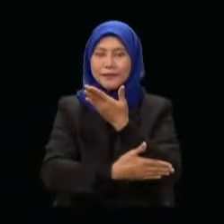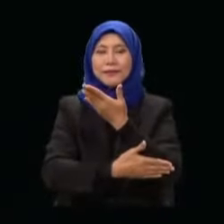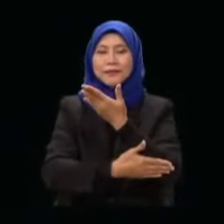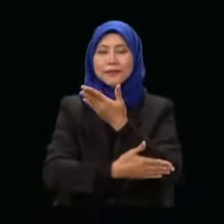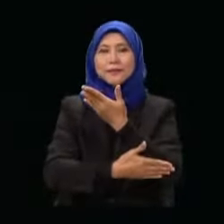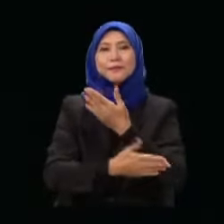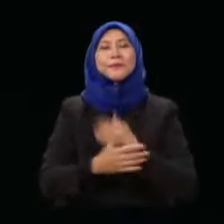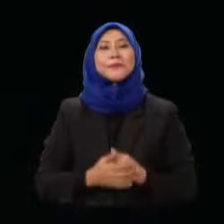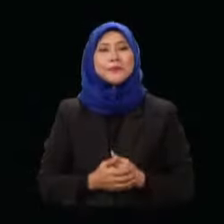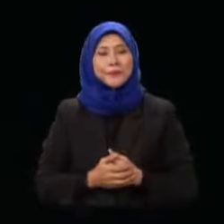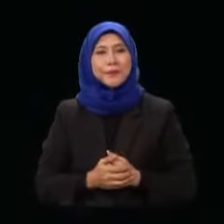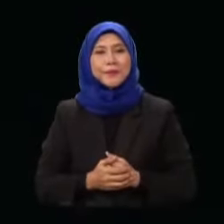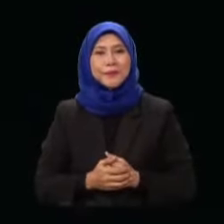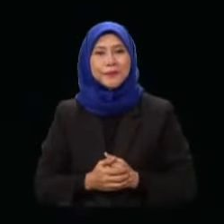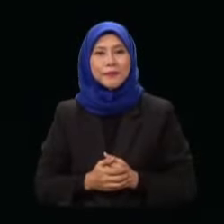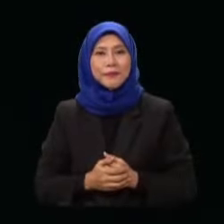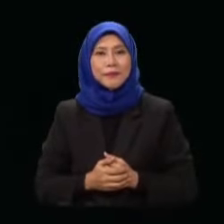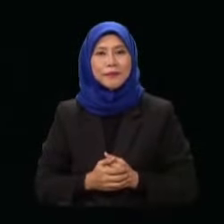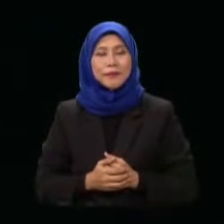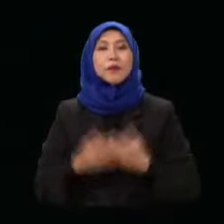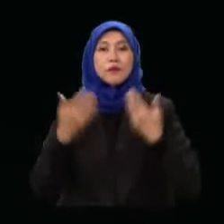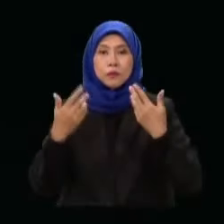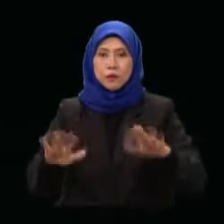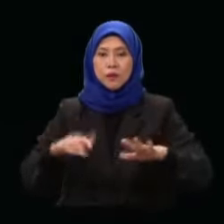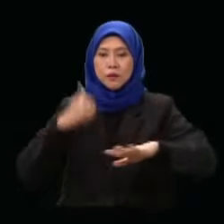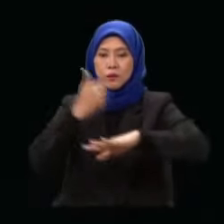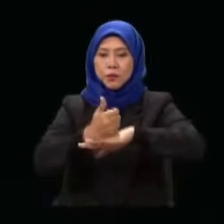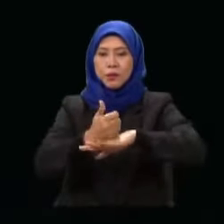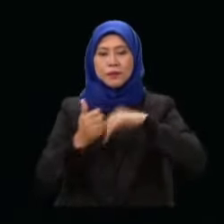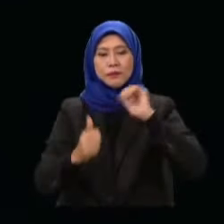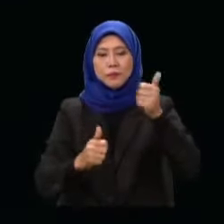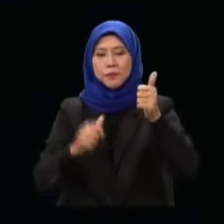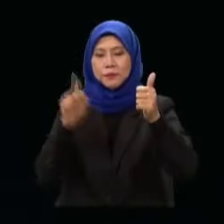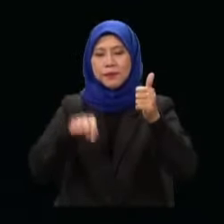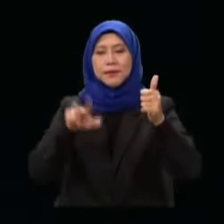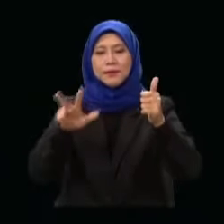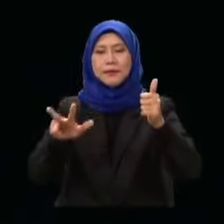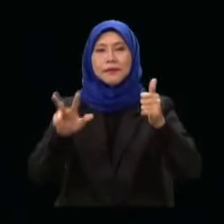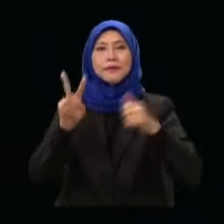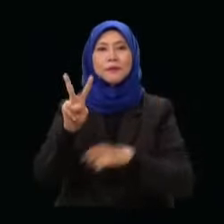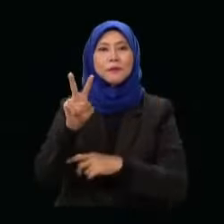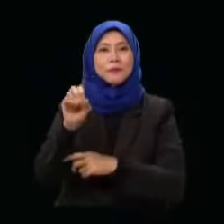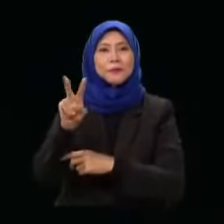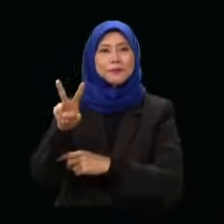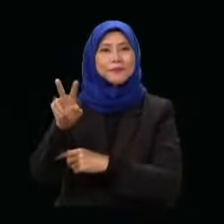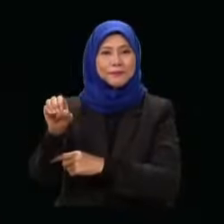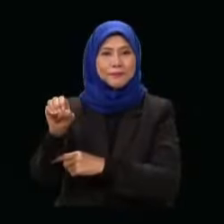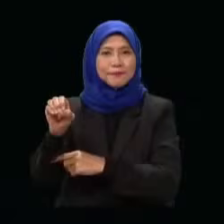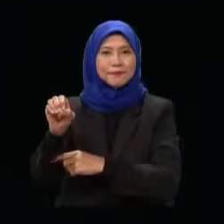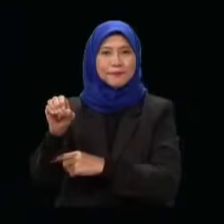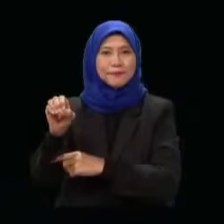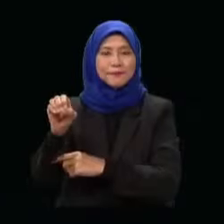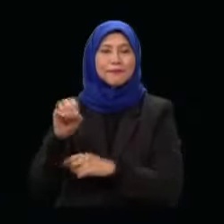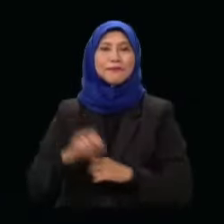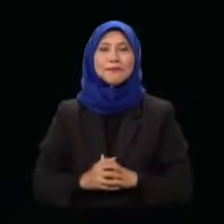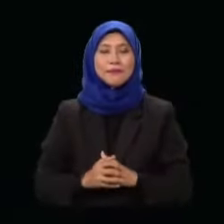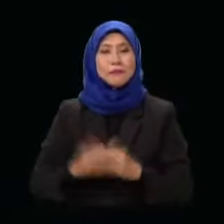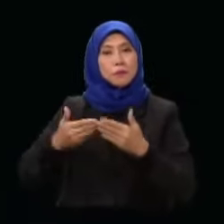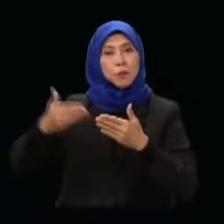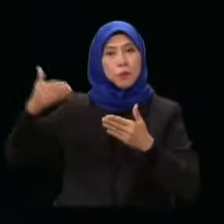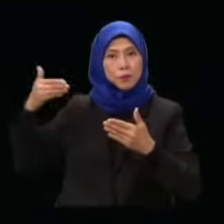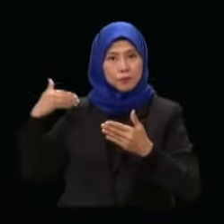Mat Hai yg telah pun diwujudkan pada 10 Max tahun 2020 a2020 Kapolsek